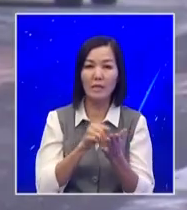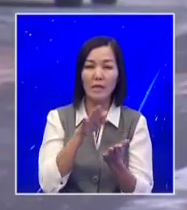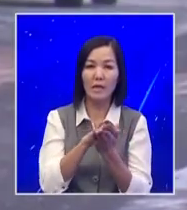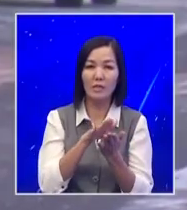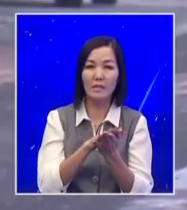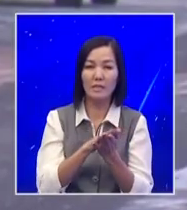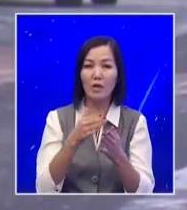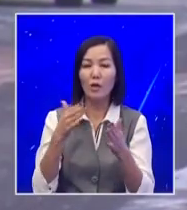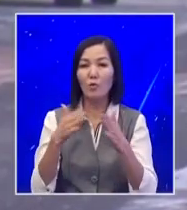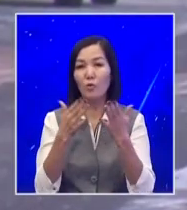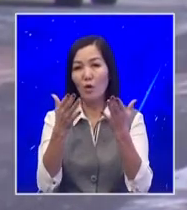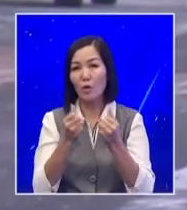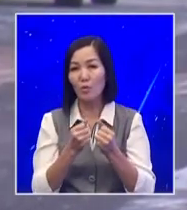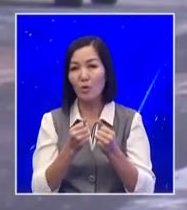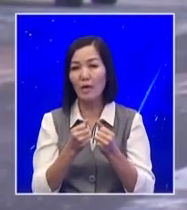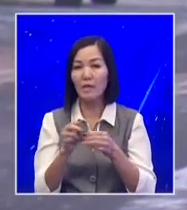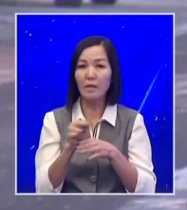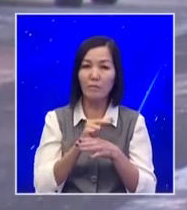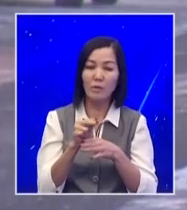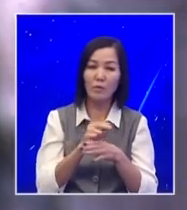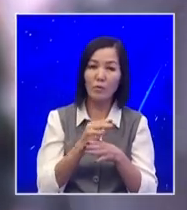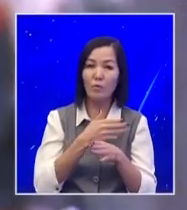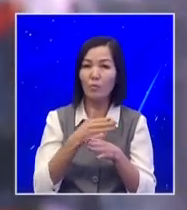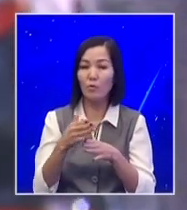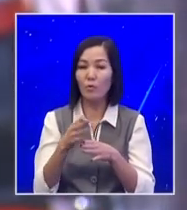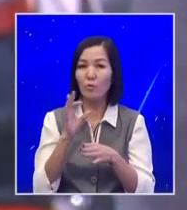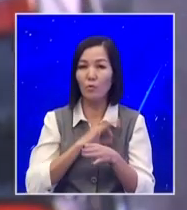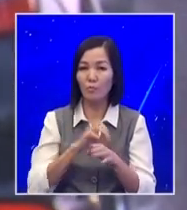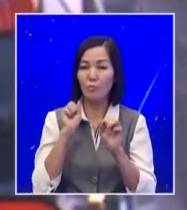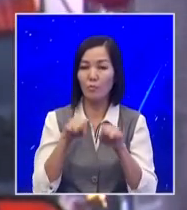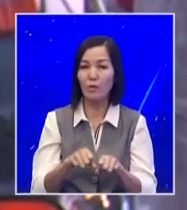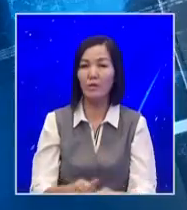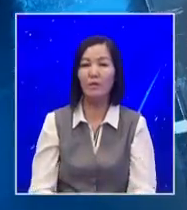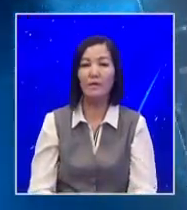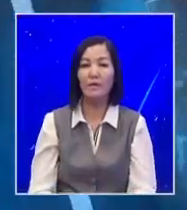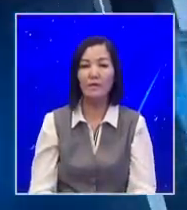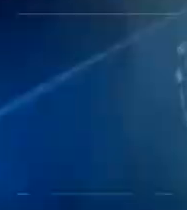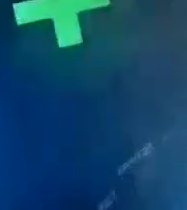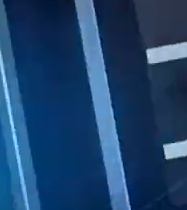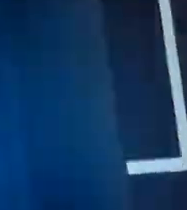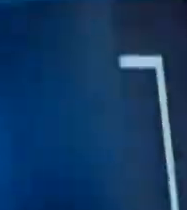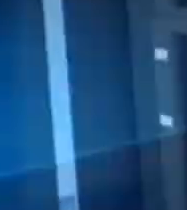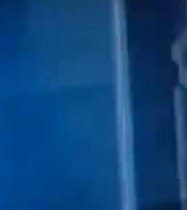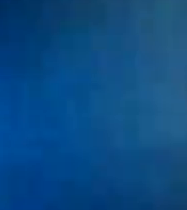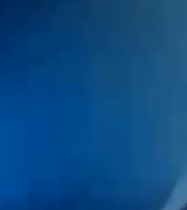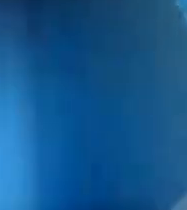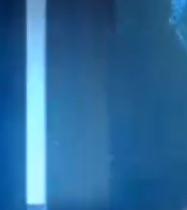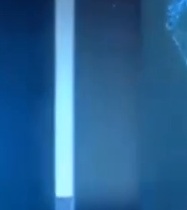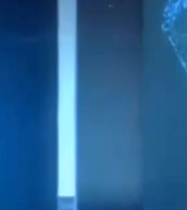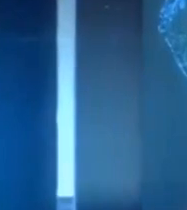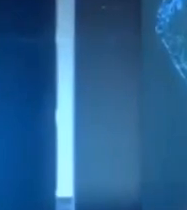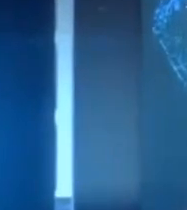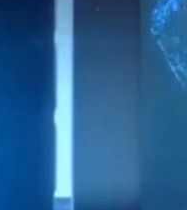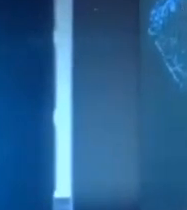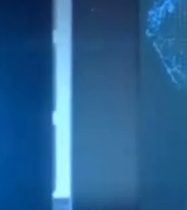бөлігін баспана алуға және емделуге жұмсау үшін қолдану құқы бар. Азиза Ғазезқызы, Ринат Өтеев, Нұр